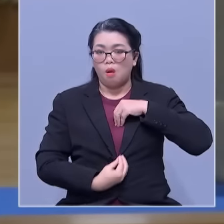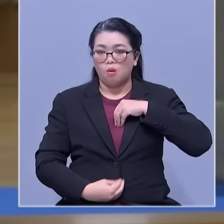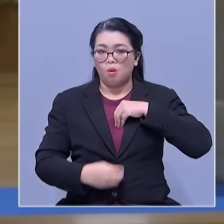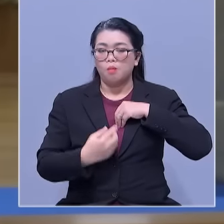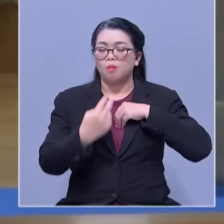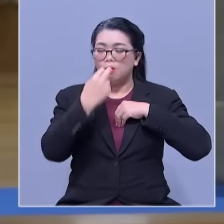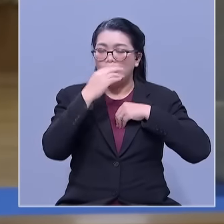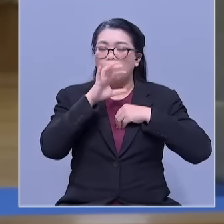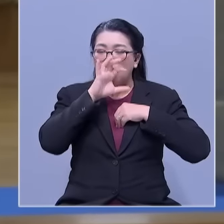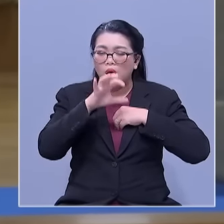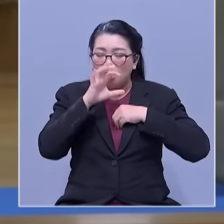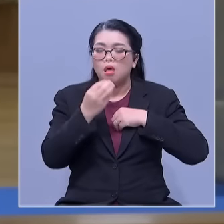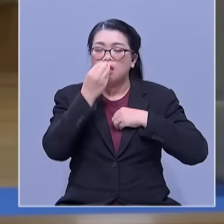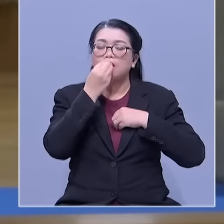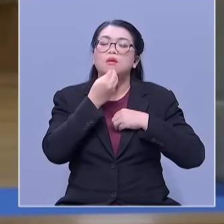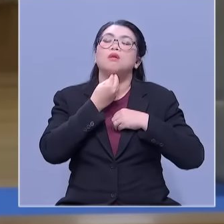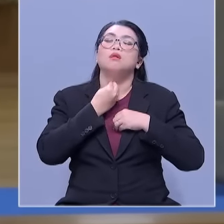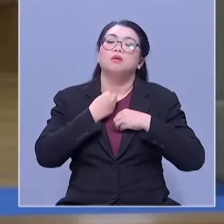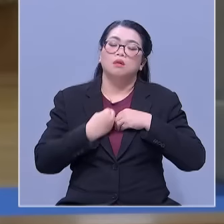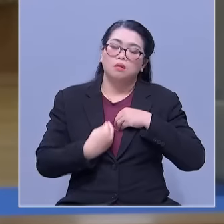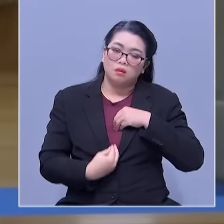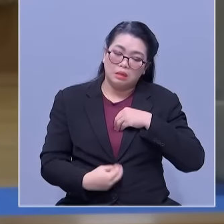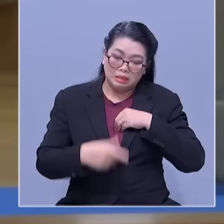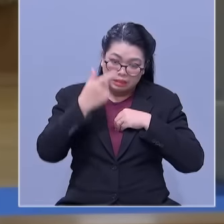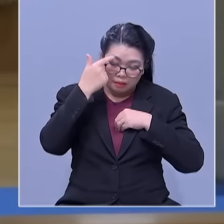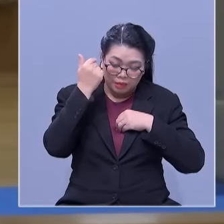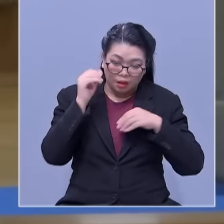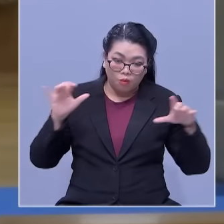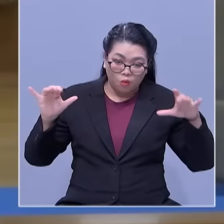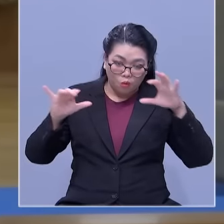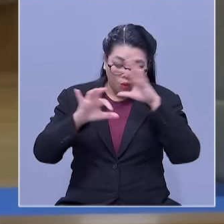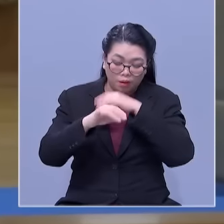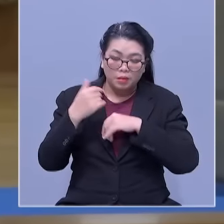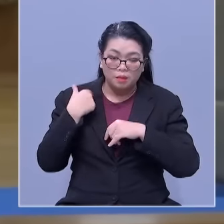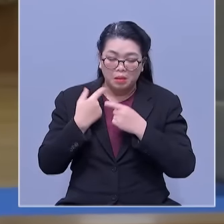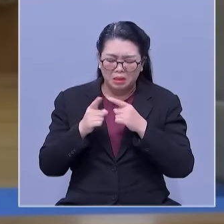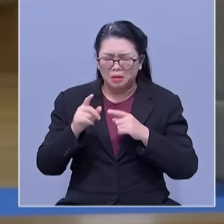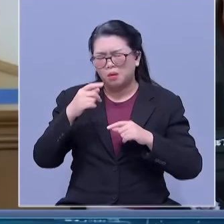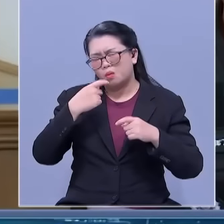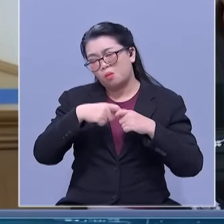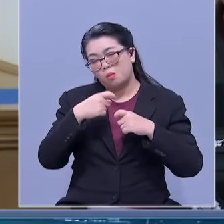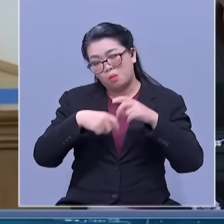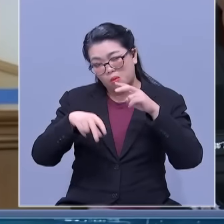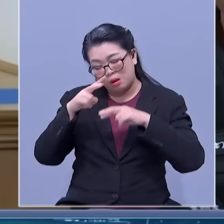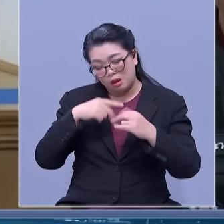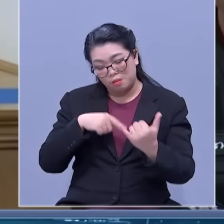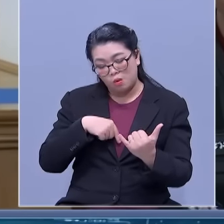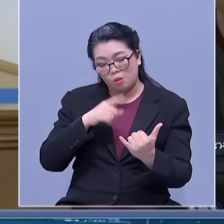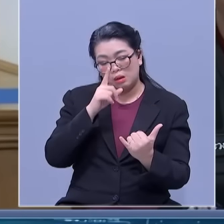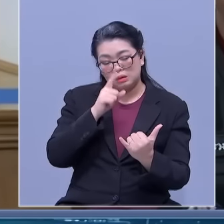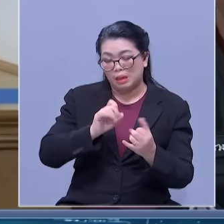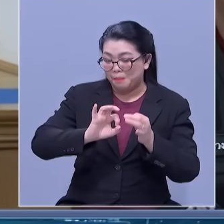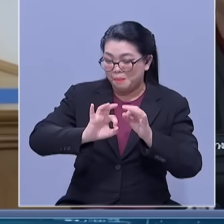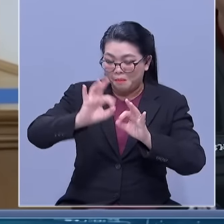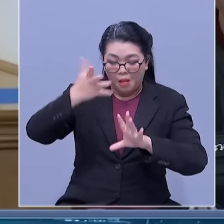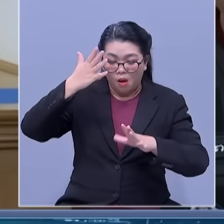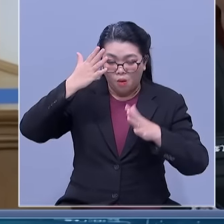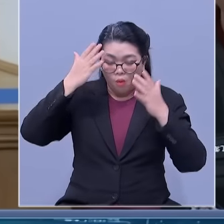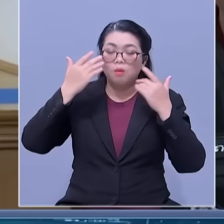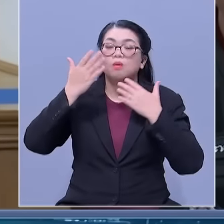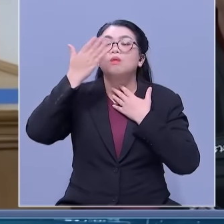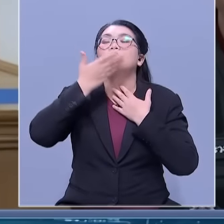แล้วก็ต้องตรวจปริมาณคาร์บอนมอนอกไซด์ในเลือดนะคะแต่เท่าที่ดูเรื่องนี้ค่อนข้างยากค่ะ พราะศพเนี่ยไหม้หมดเลยตั้งแ